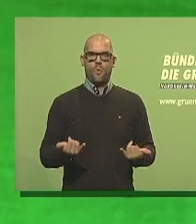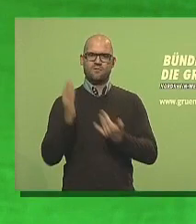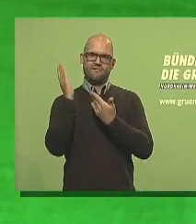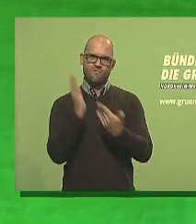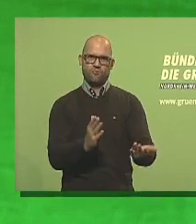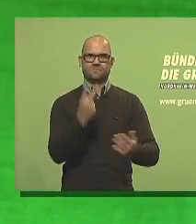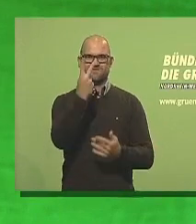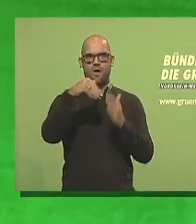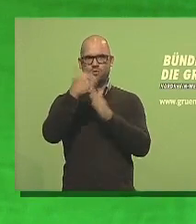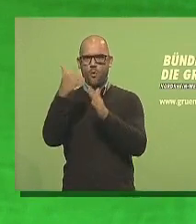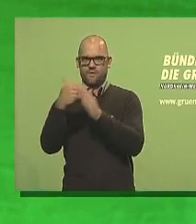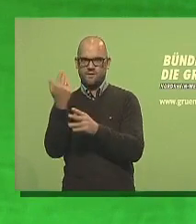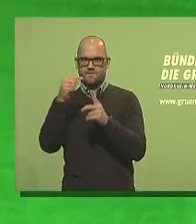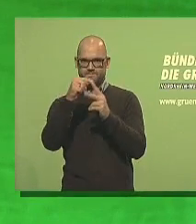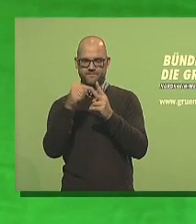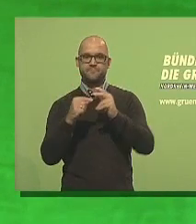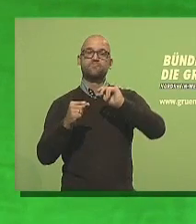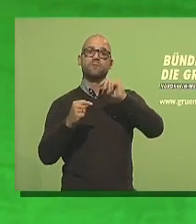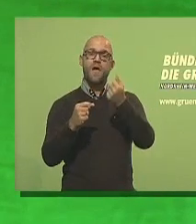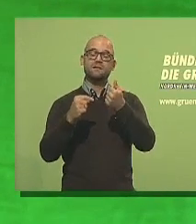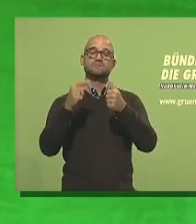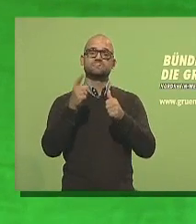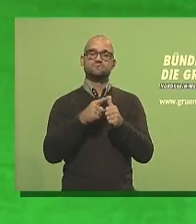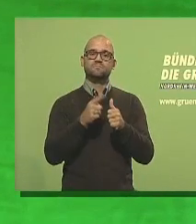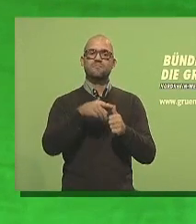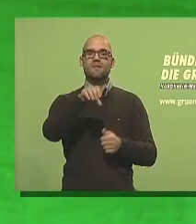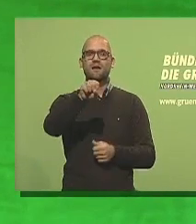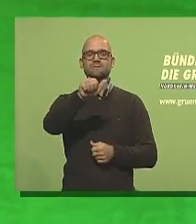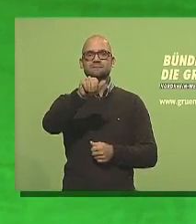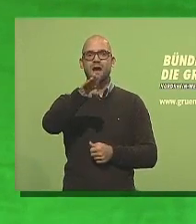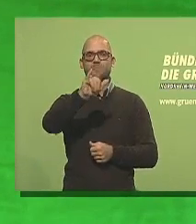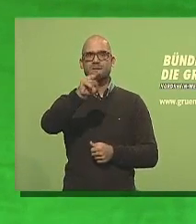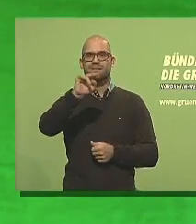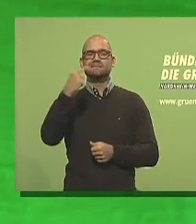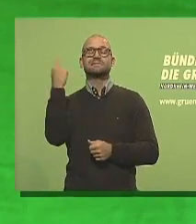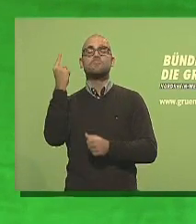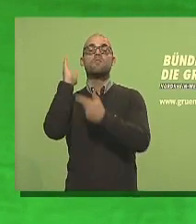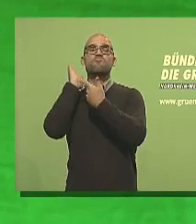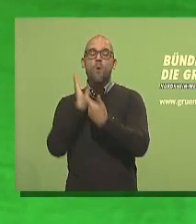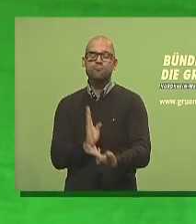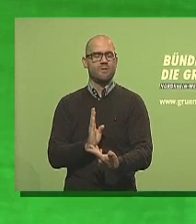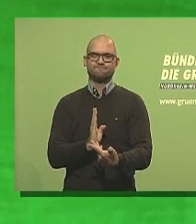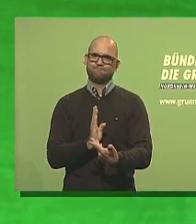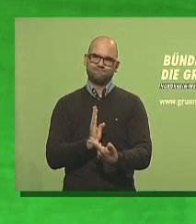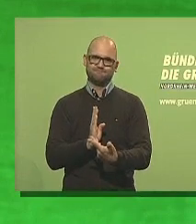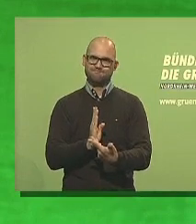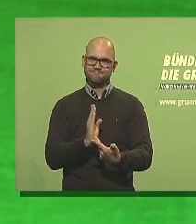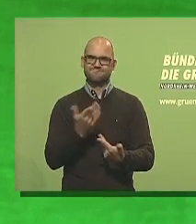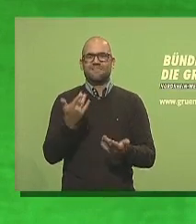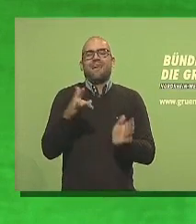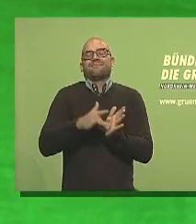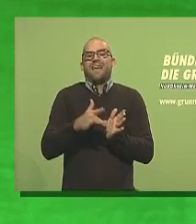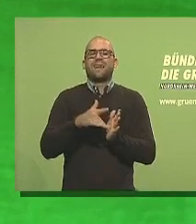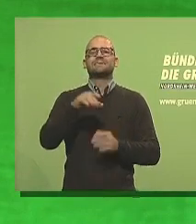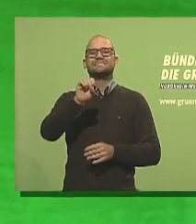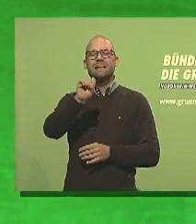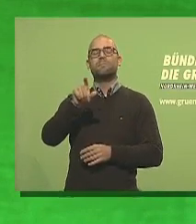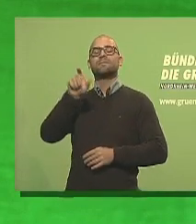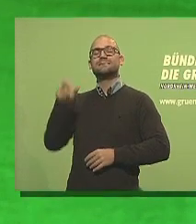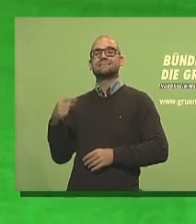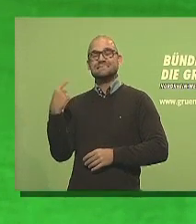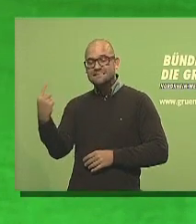erste Neuerung ist, dass Sabine das nicht vorstellt, weil wir nämlich Sabine vorschlagen als Teil